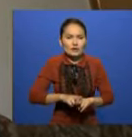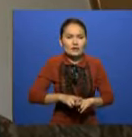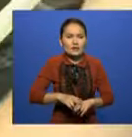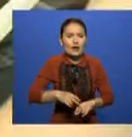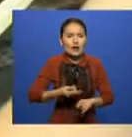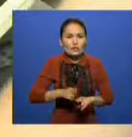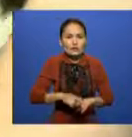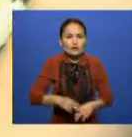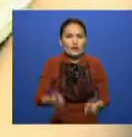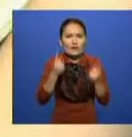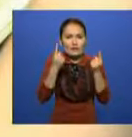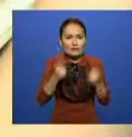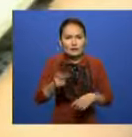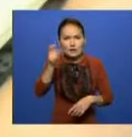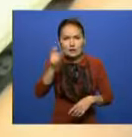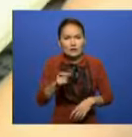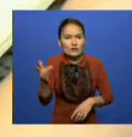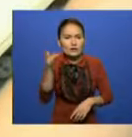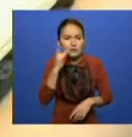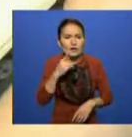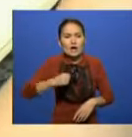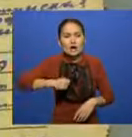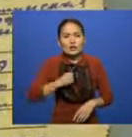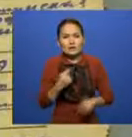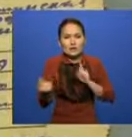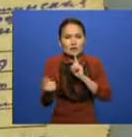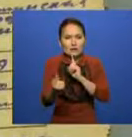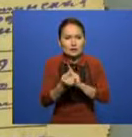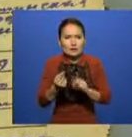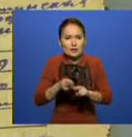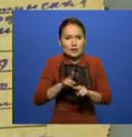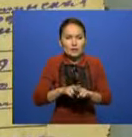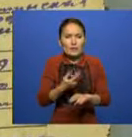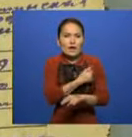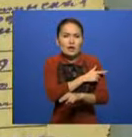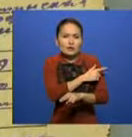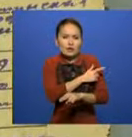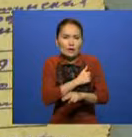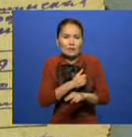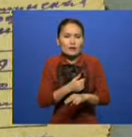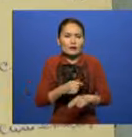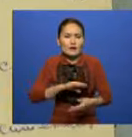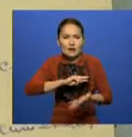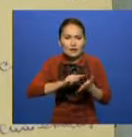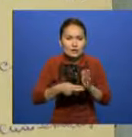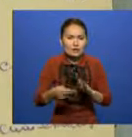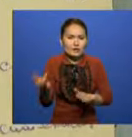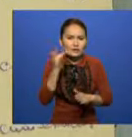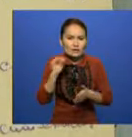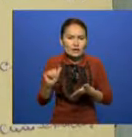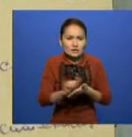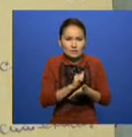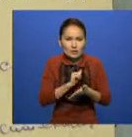жайында көп айта бермейтін. Қазір достарымен алысқан хат-хабарларын госпитальдағы медициналық анықтамаларын әретке келтіріп